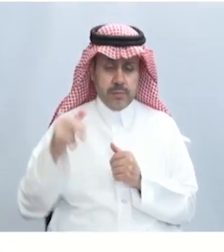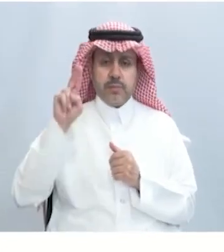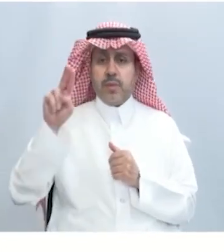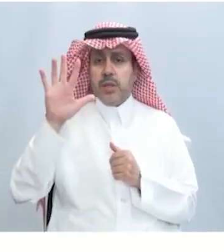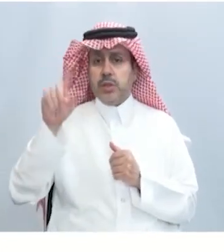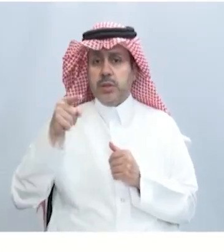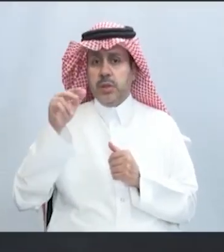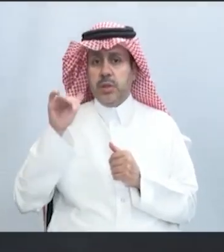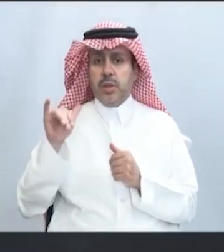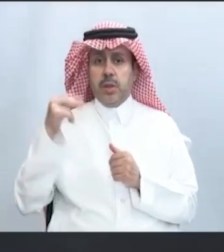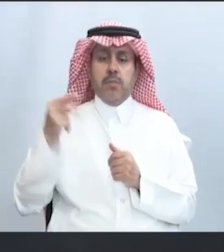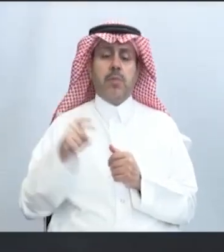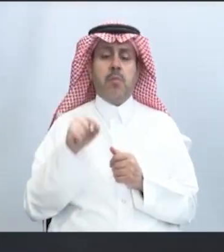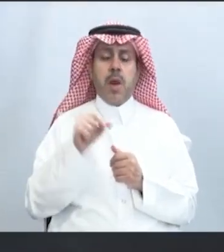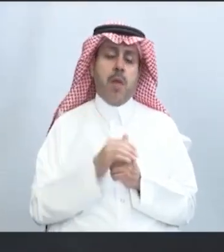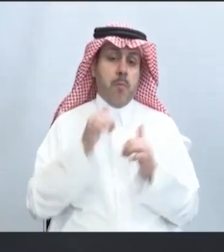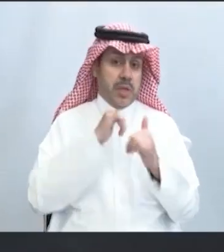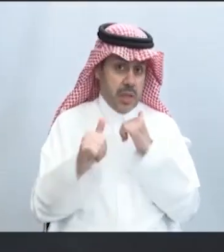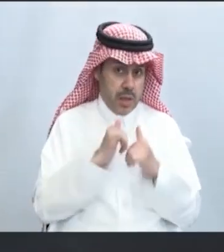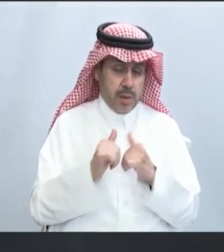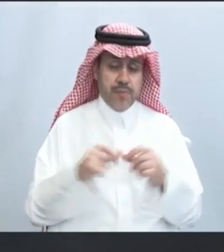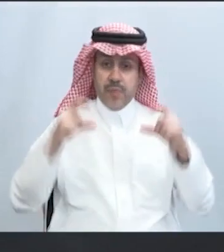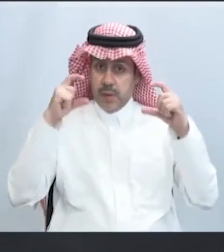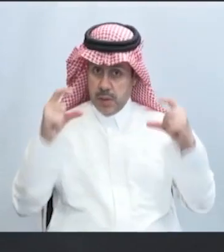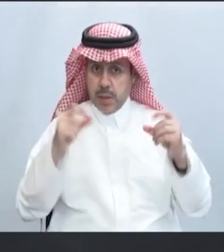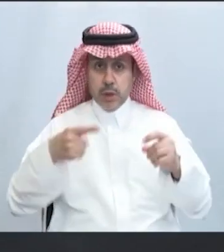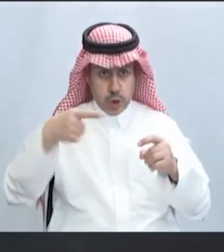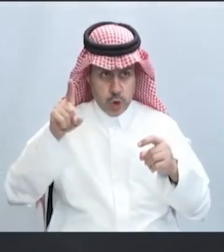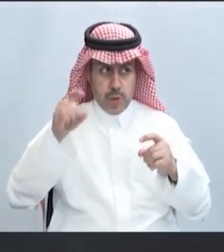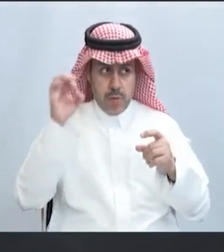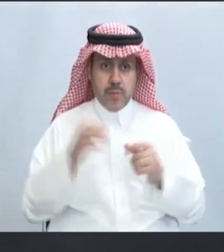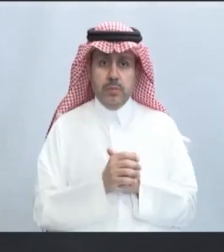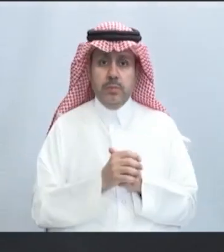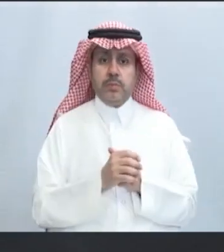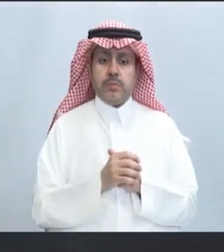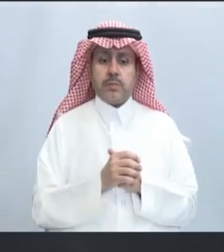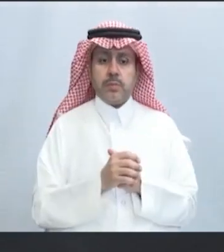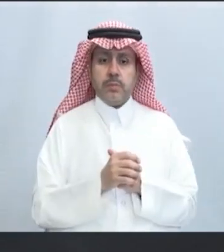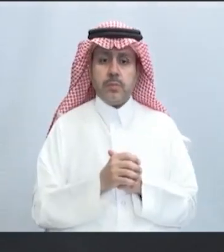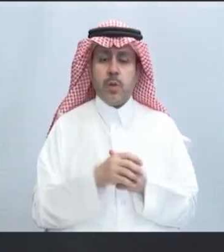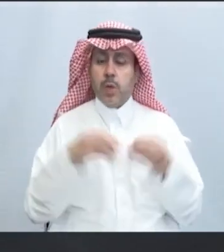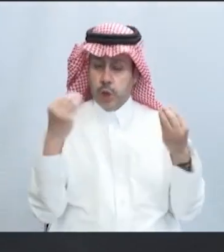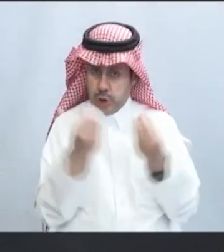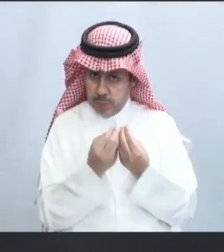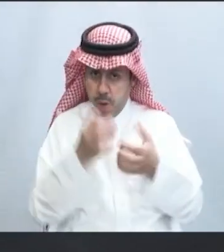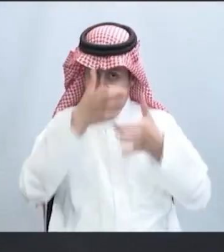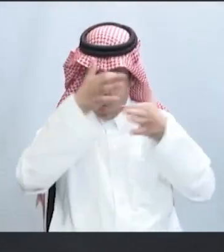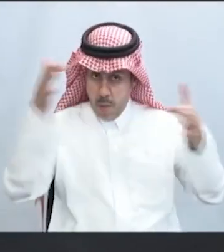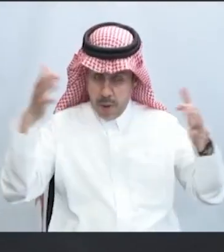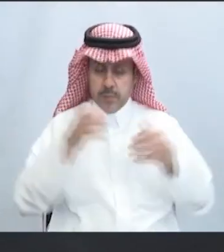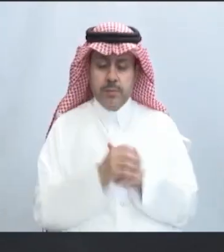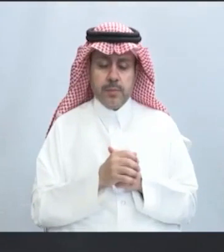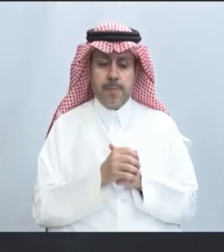الله من طريق ماذا من طريق دليل صحيح ومن طريق الاجماع من طريق دليل